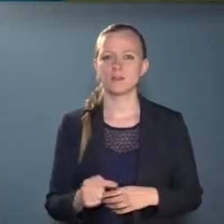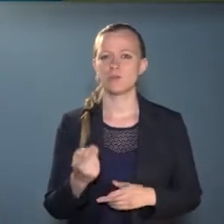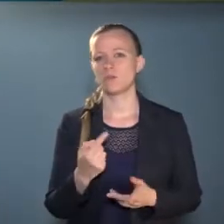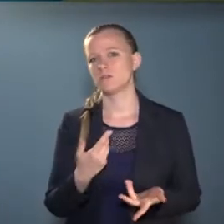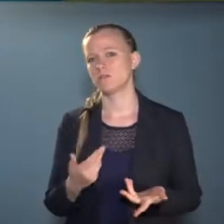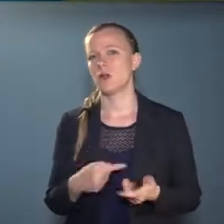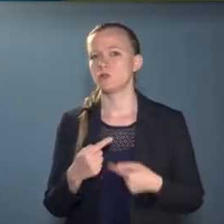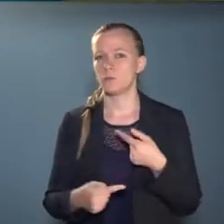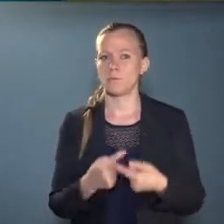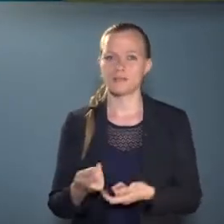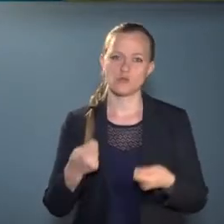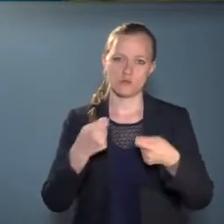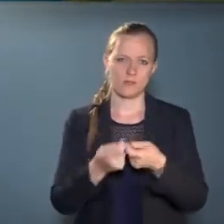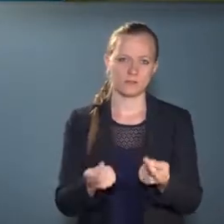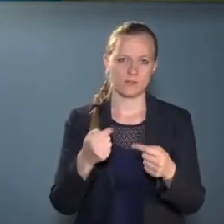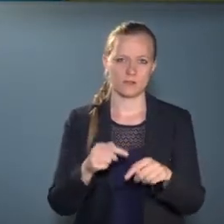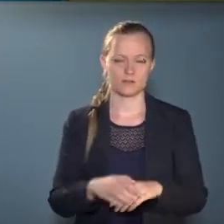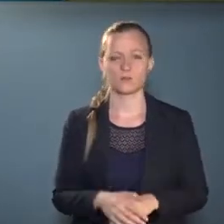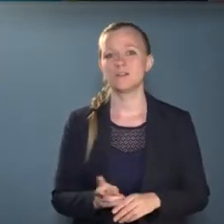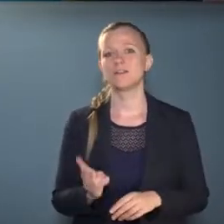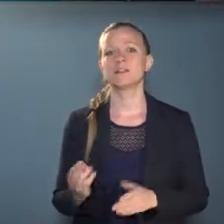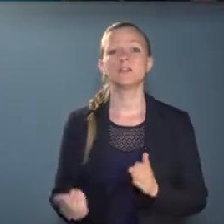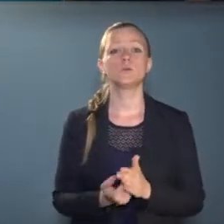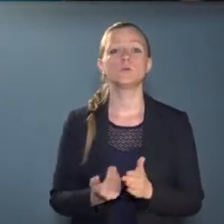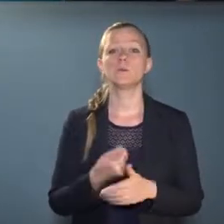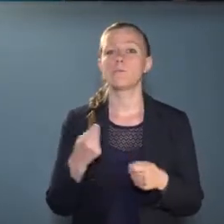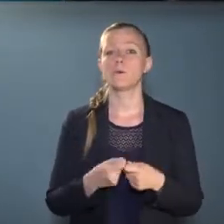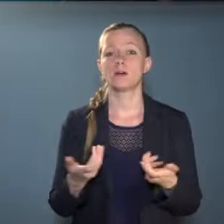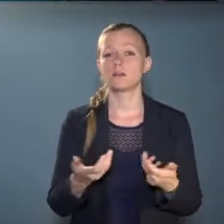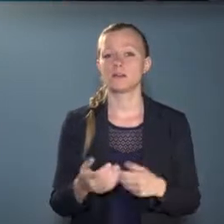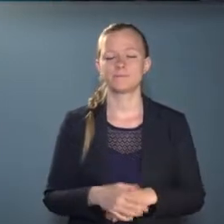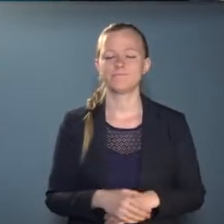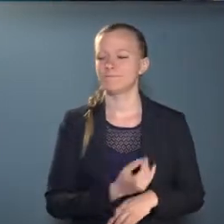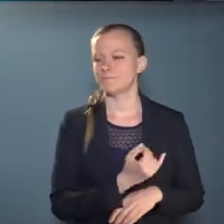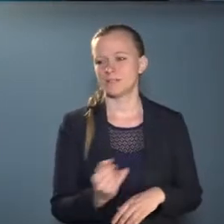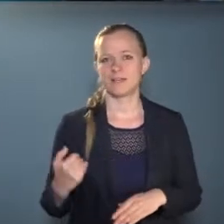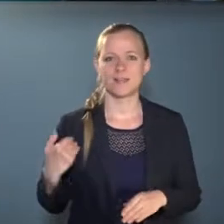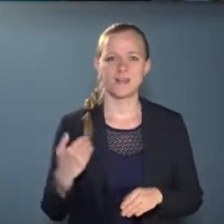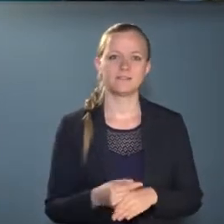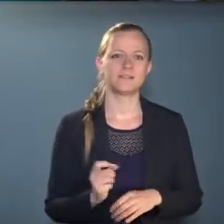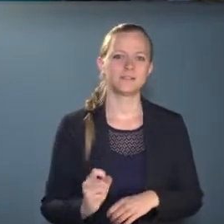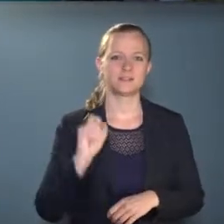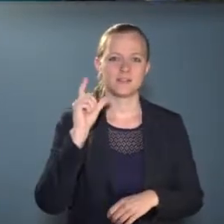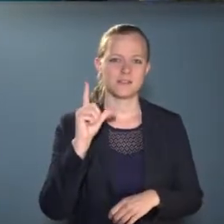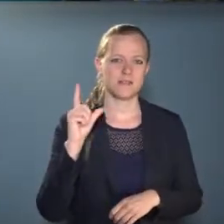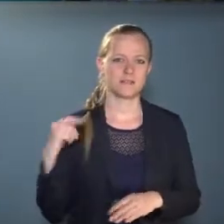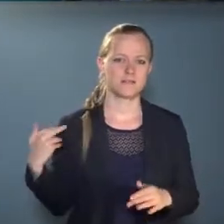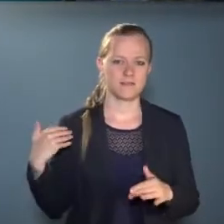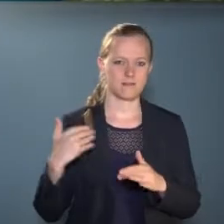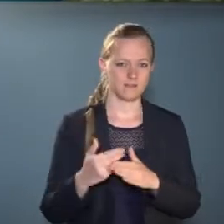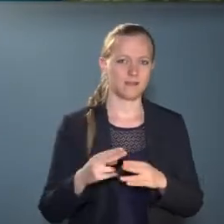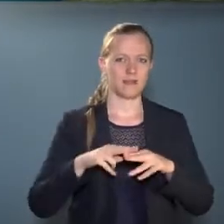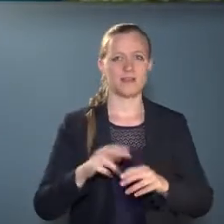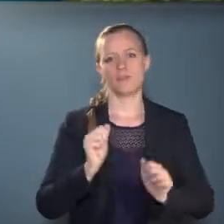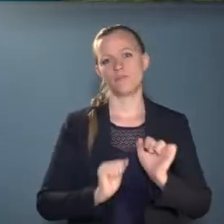tetszik, hagyományos partnerek közül, illetve kik az újak? Mindenki, aki eddig a 12 rendvédelmi